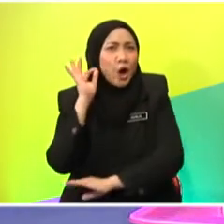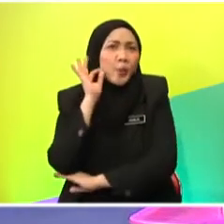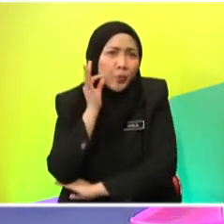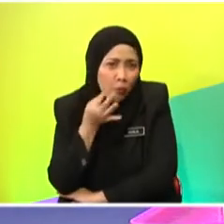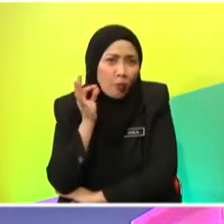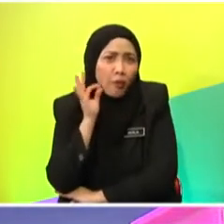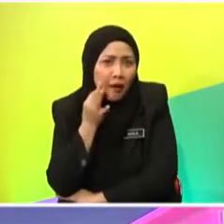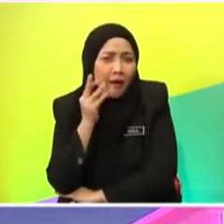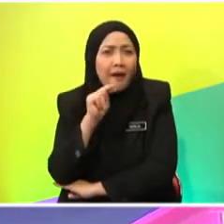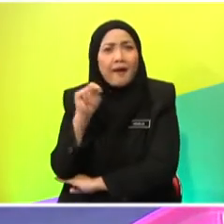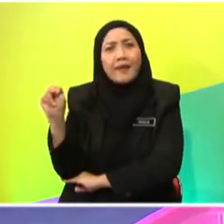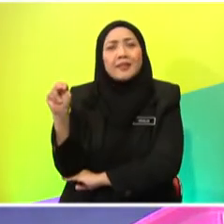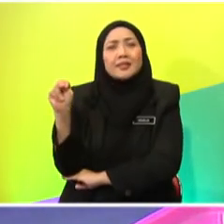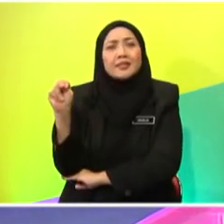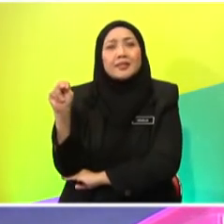coba